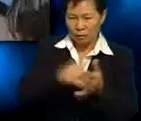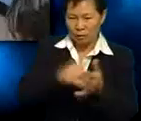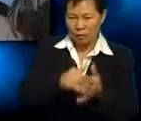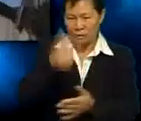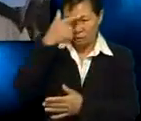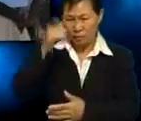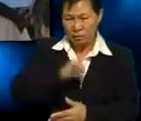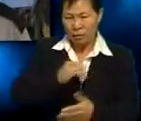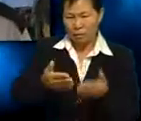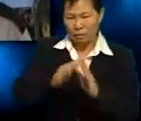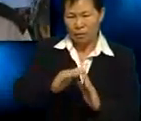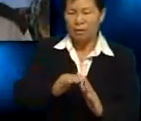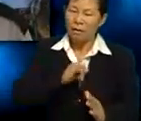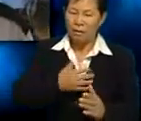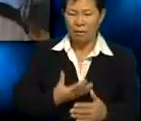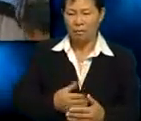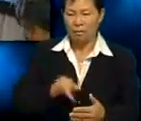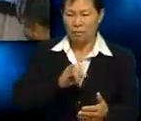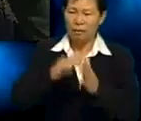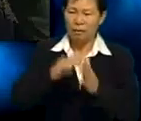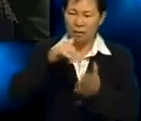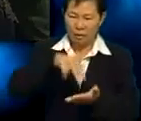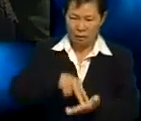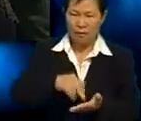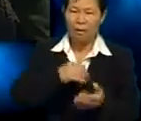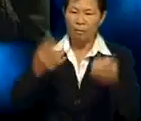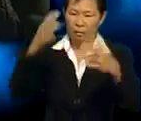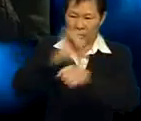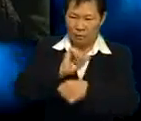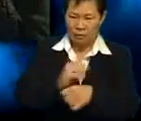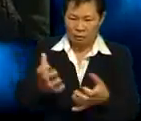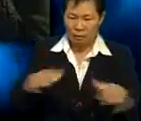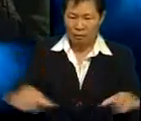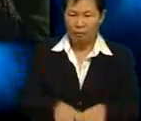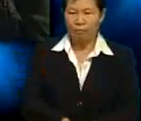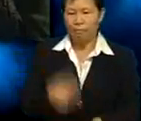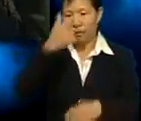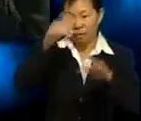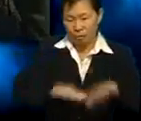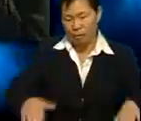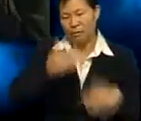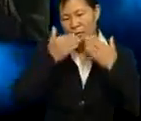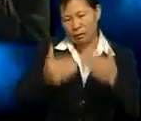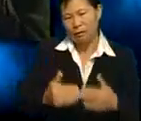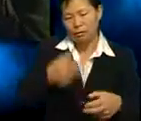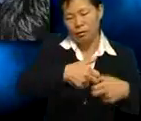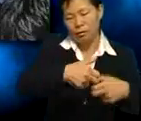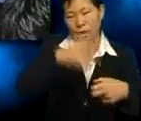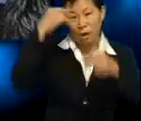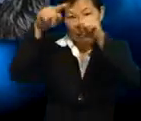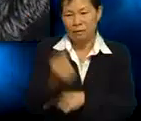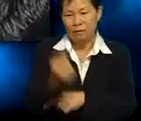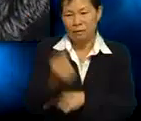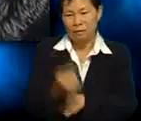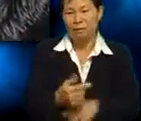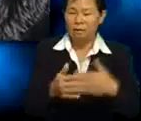Nampaknya saya pun nak minta diri dulu. Ada banyak kerja saya nak buat. Terima kasihlah Abang Ali. Kerana budak-budak ni, kami menyesalkan Abang Ali aje.